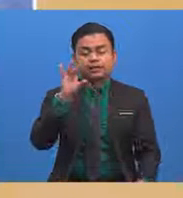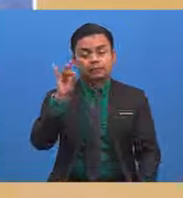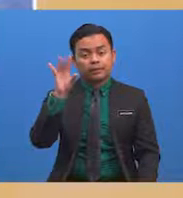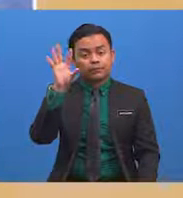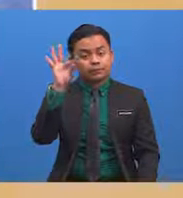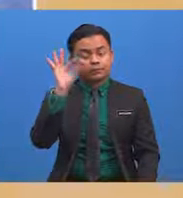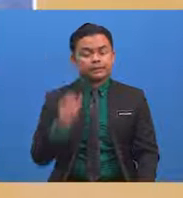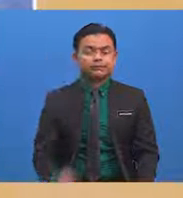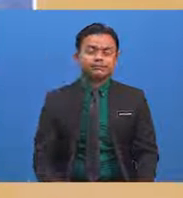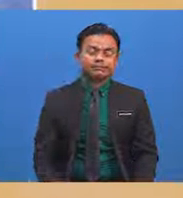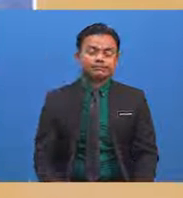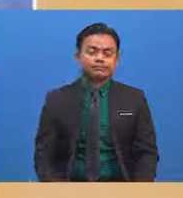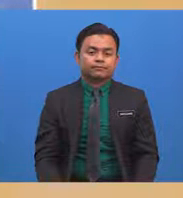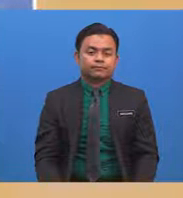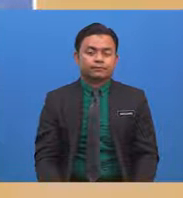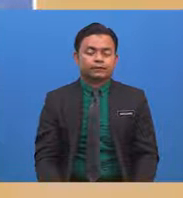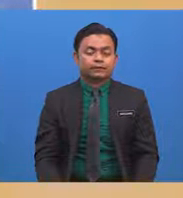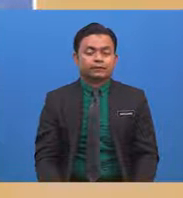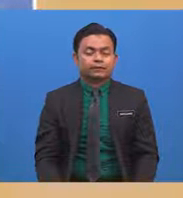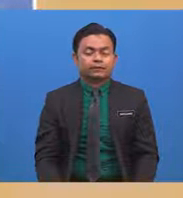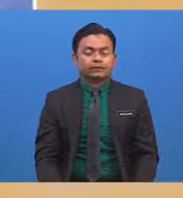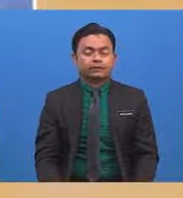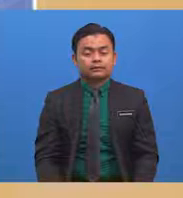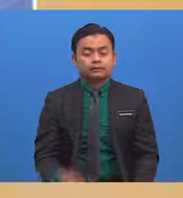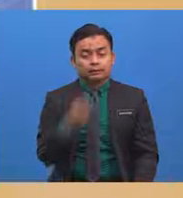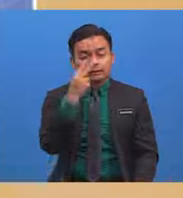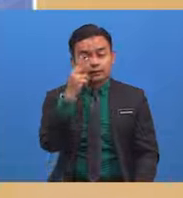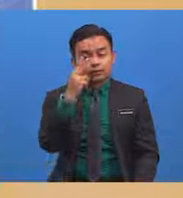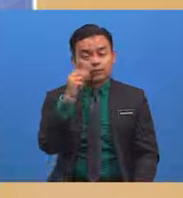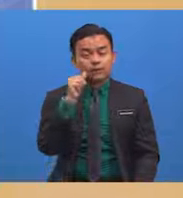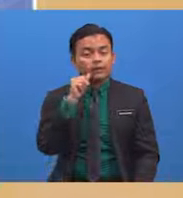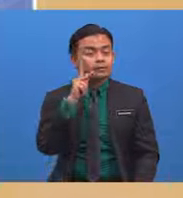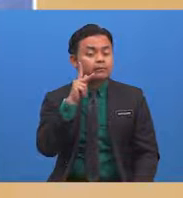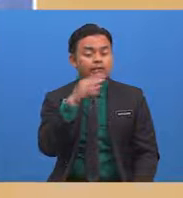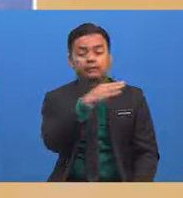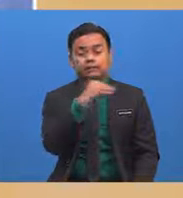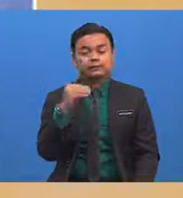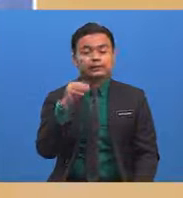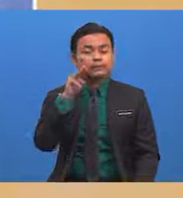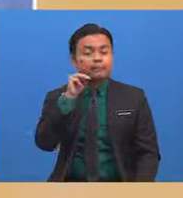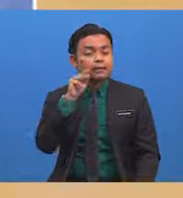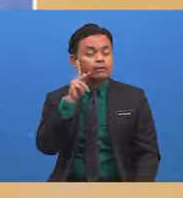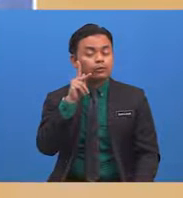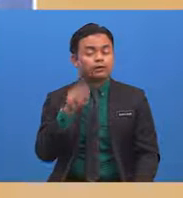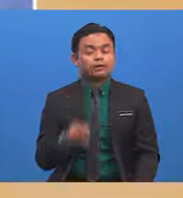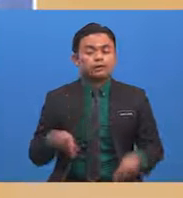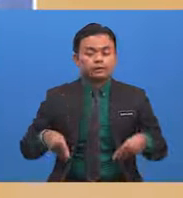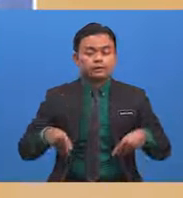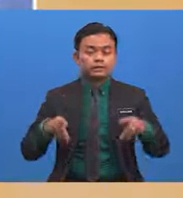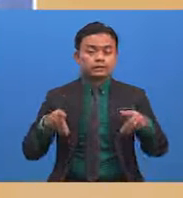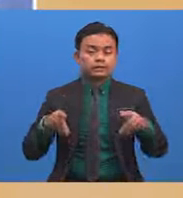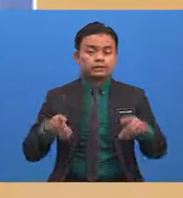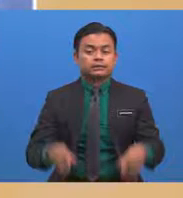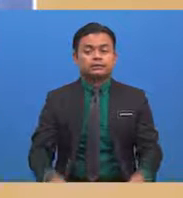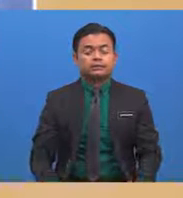89. Di situ kelihatan Akma dan Mekwan sedang menyuluh